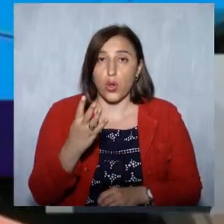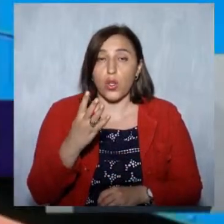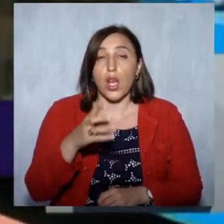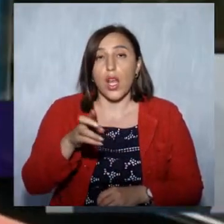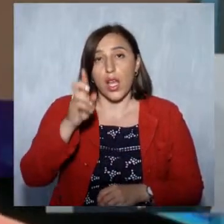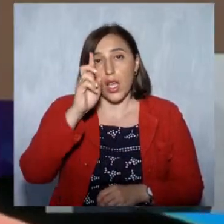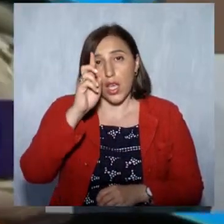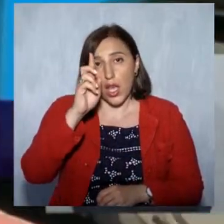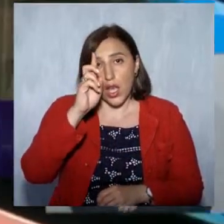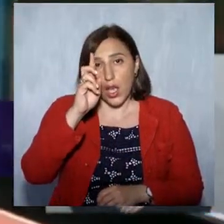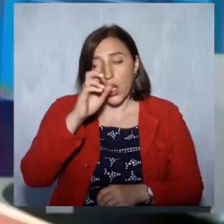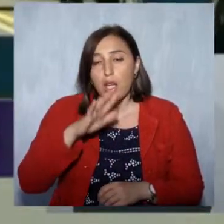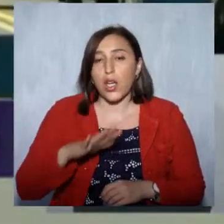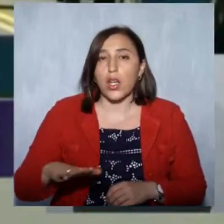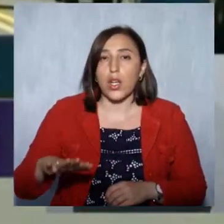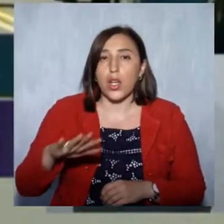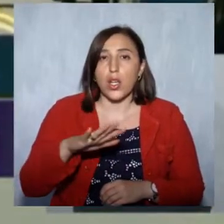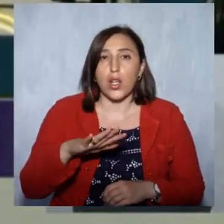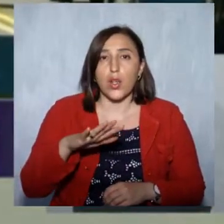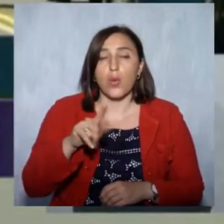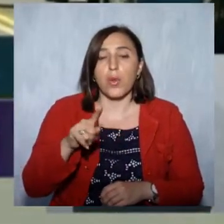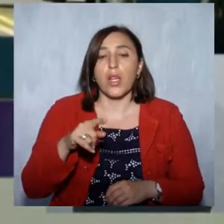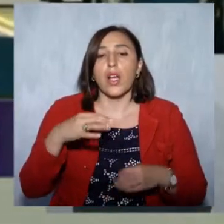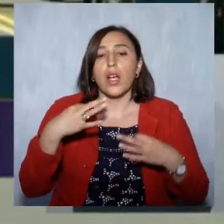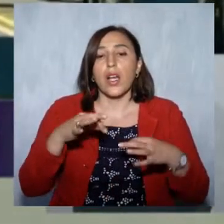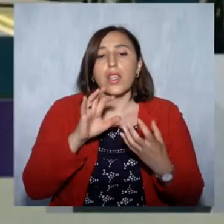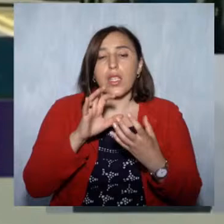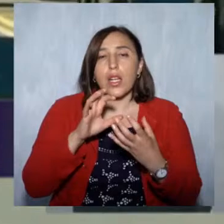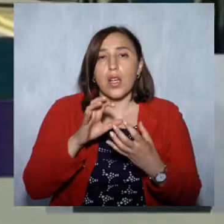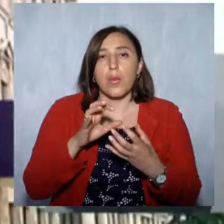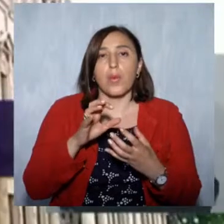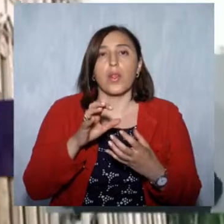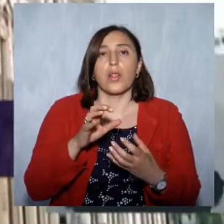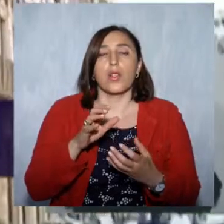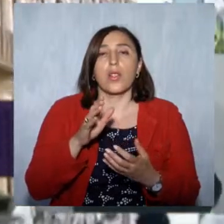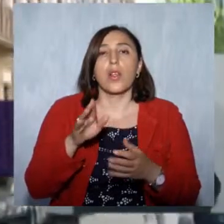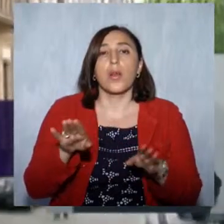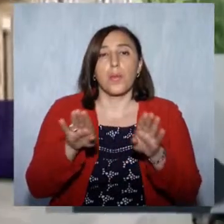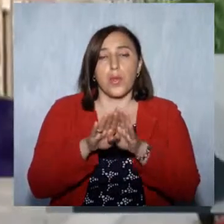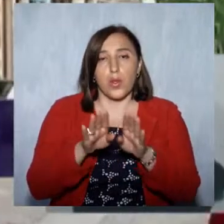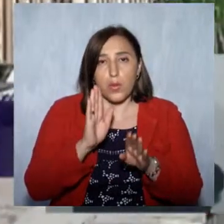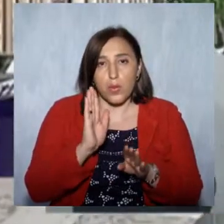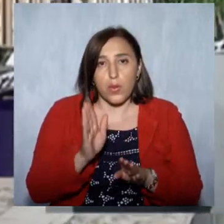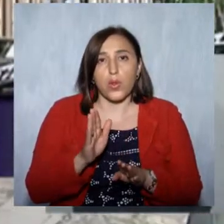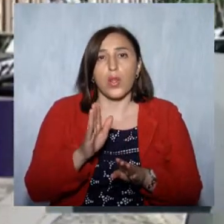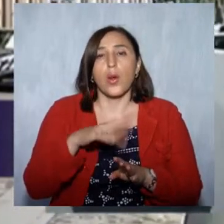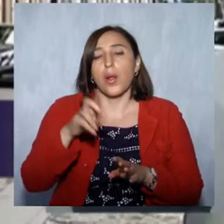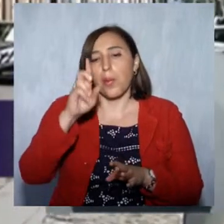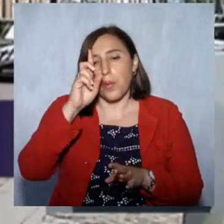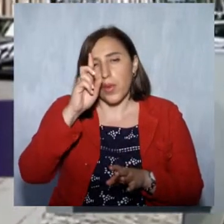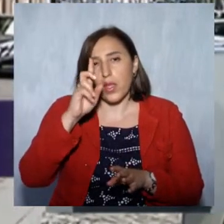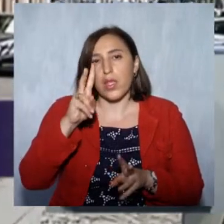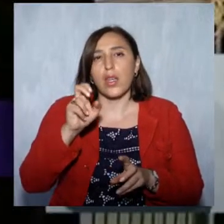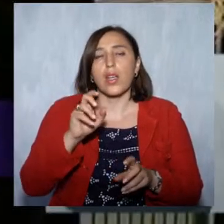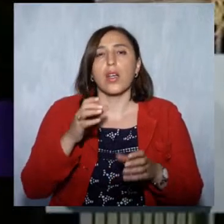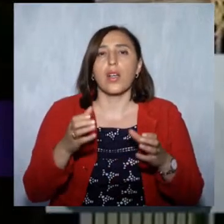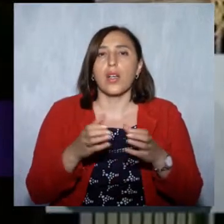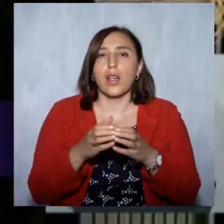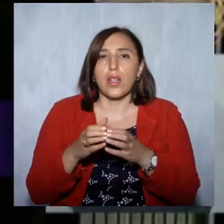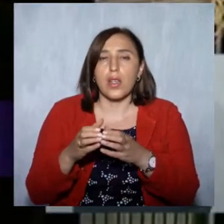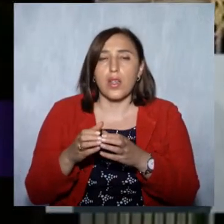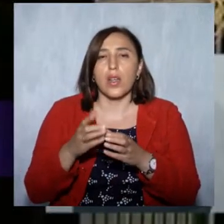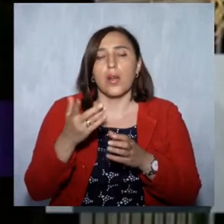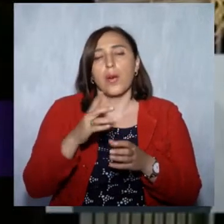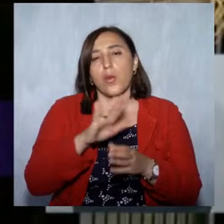երկրի ողջ տարածքում դադարեցվելու է քաղաքային տրանսպորտի աշխատանքը, բոլոր պետական գերատեսչություններին հրահանգվել է աշխատանքը